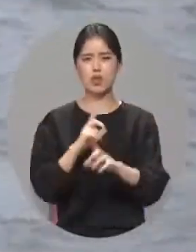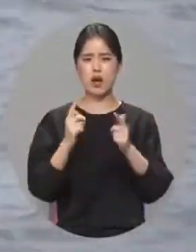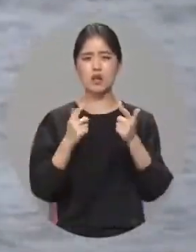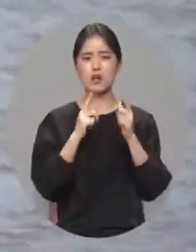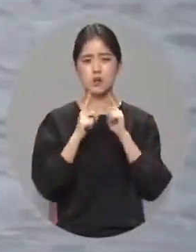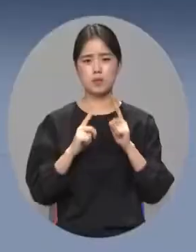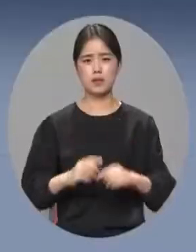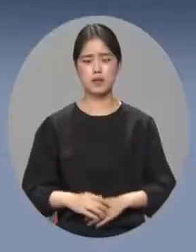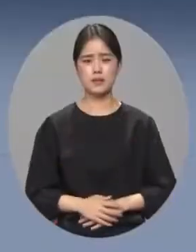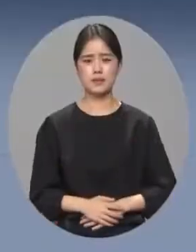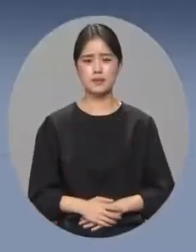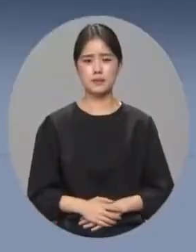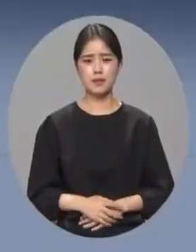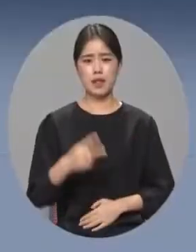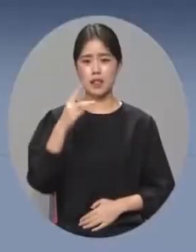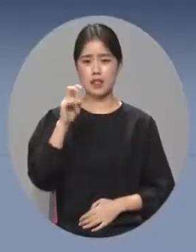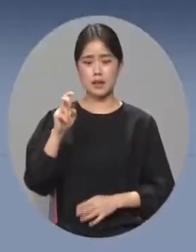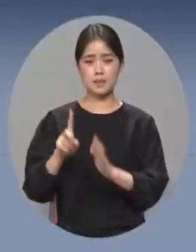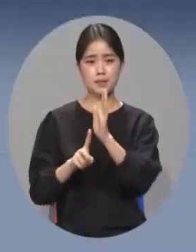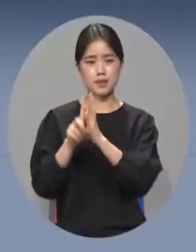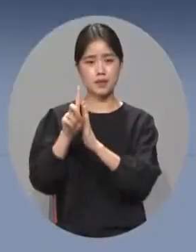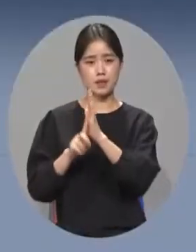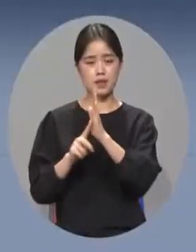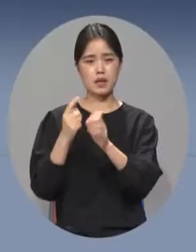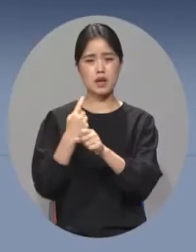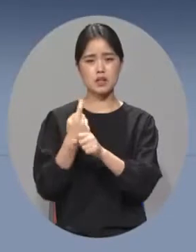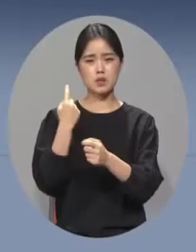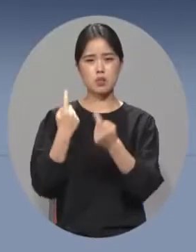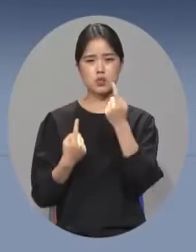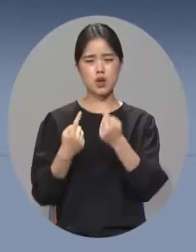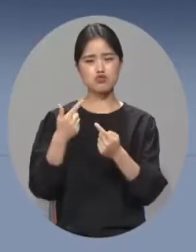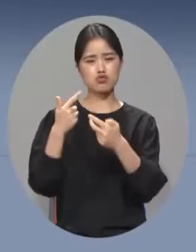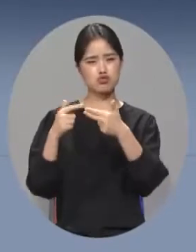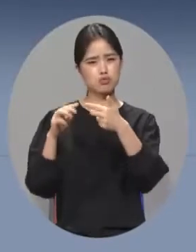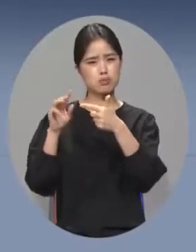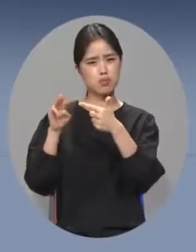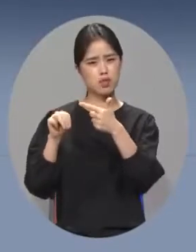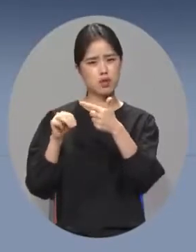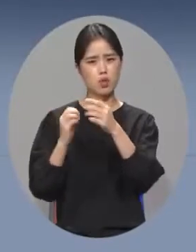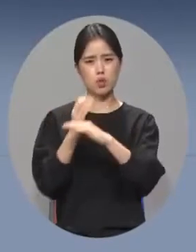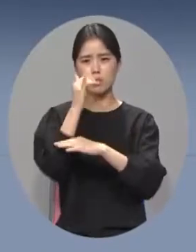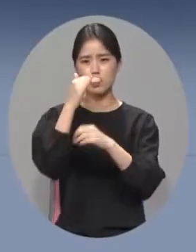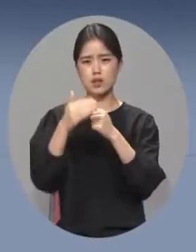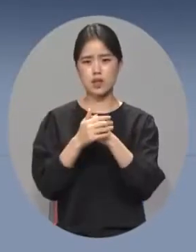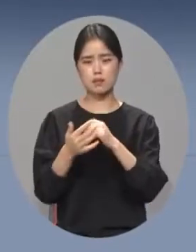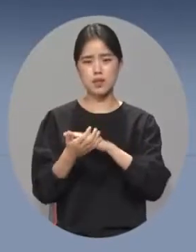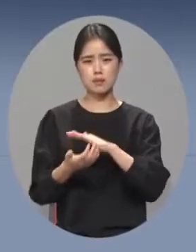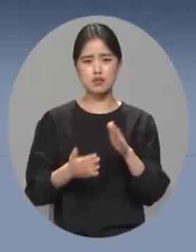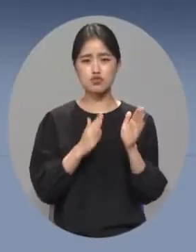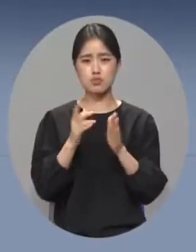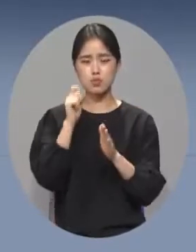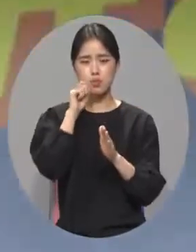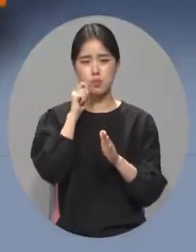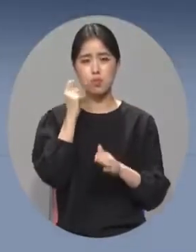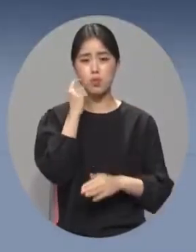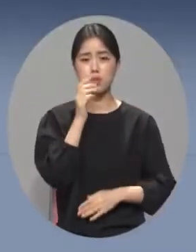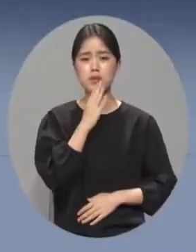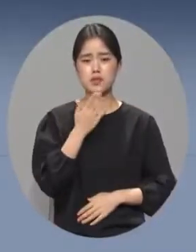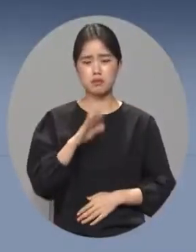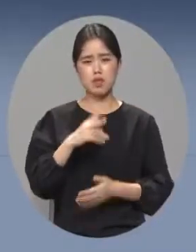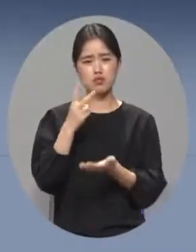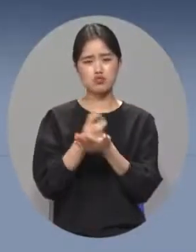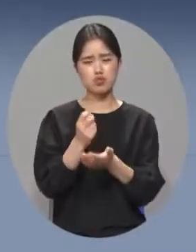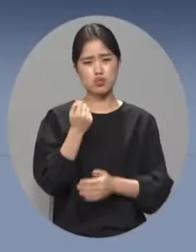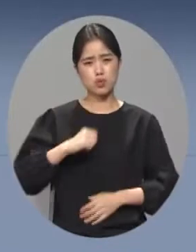아니라고 봤습니다. 댐 수위가 다른 해보다 6m가량 높아 이상기후에 잘 대비하지 못했지만 규정을 위반한 게